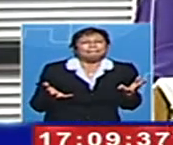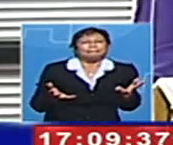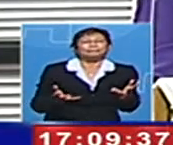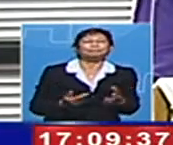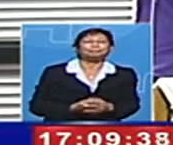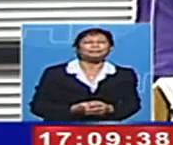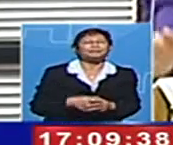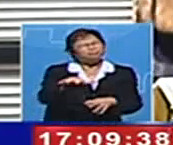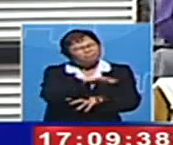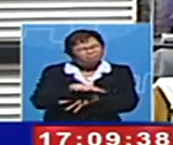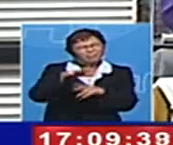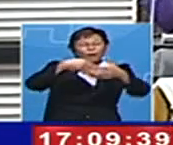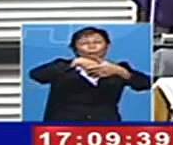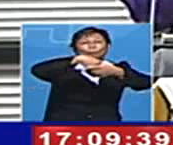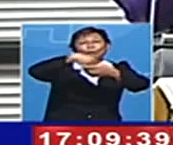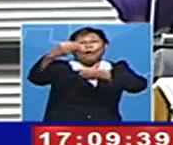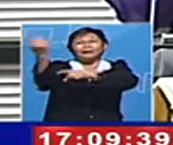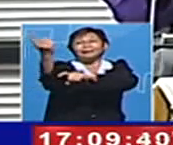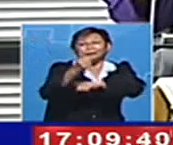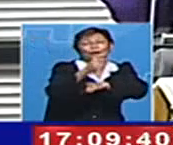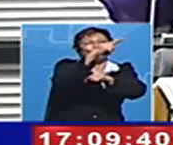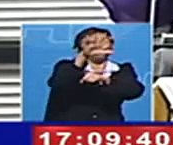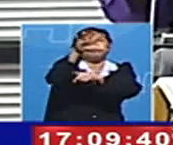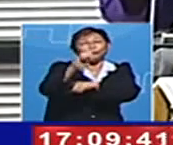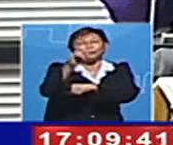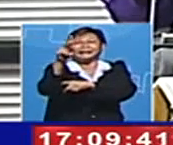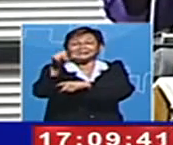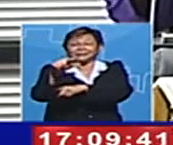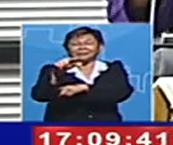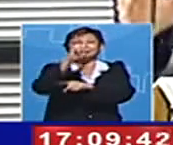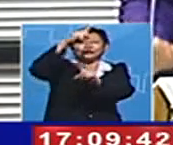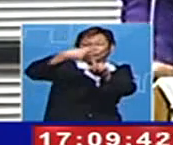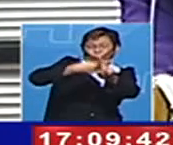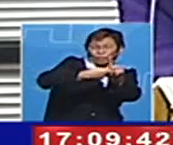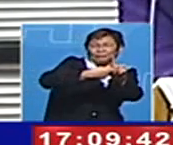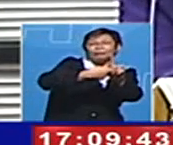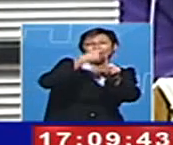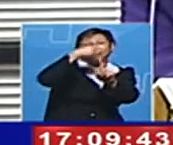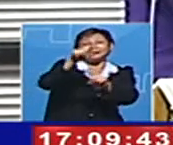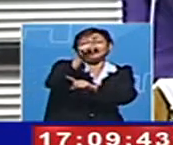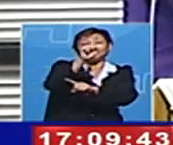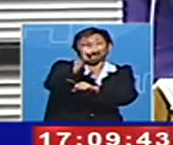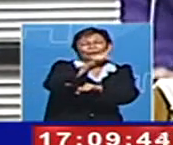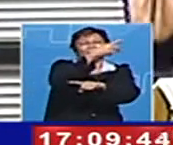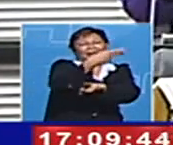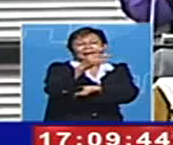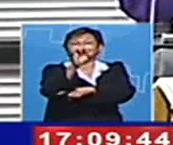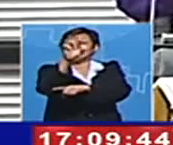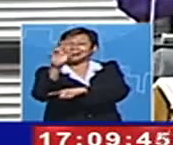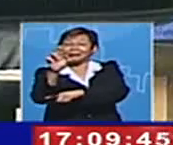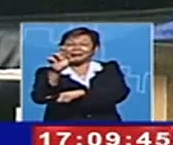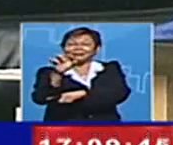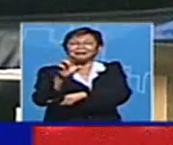berdasarkan purata pengeluaran 250 kg sebulan bagi setiap hektar